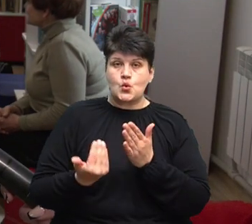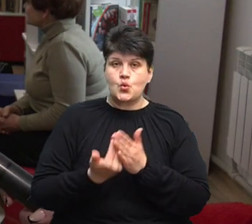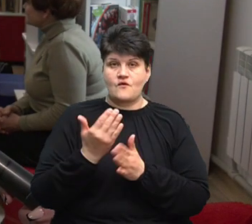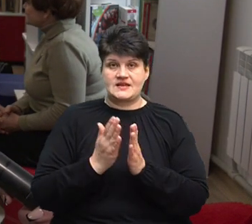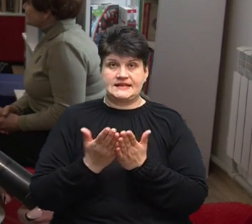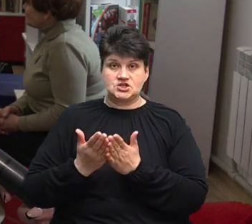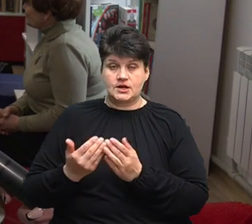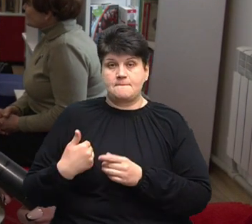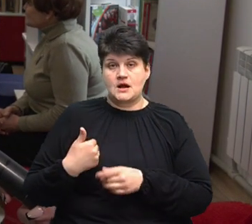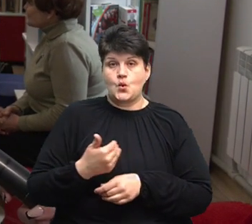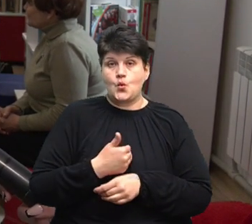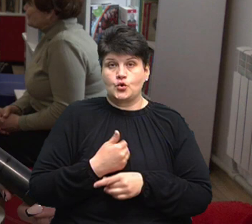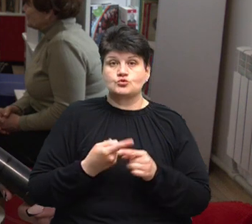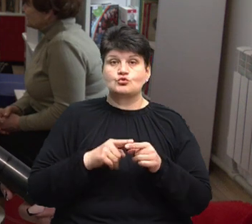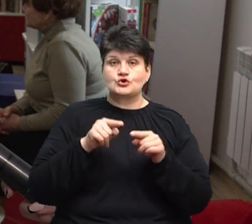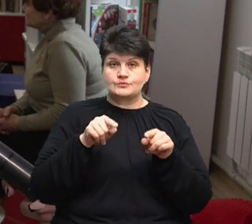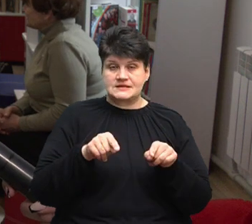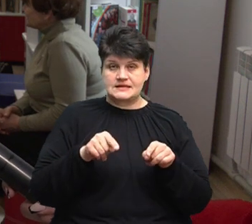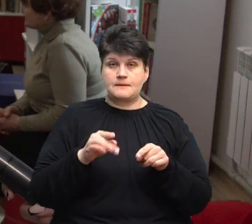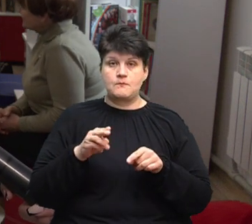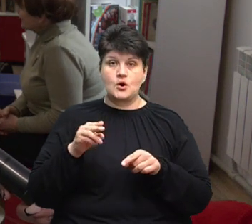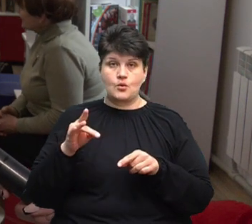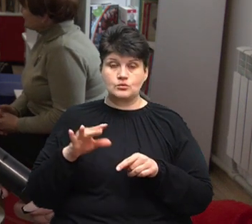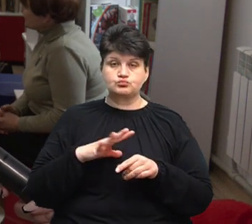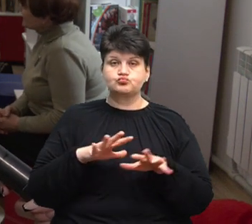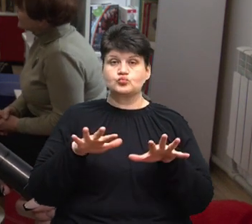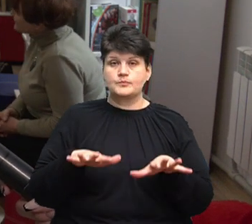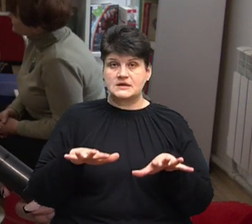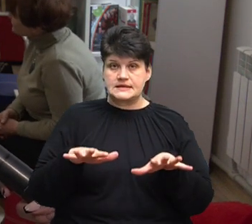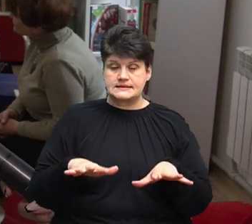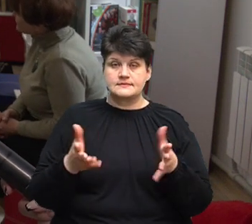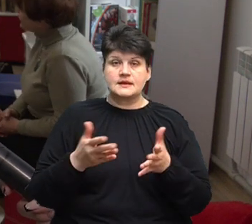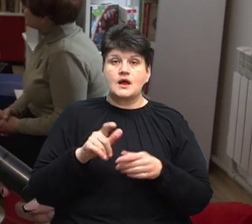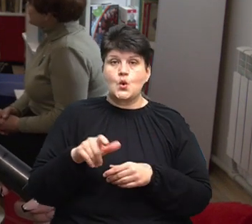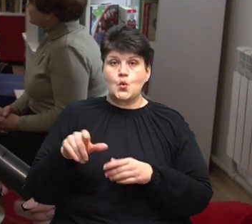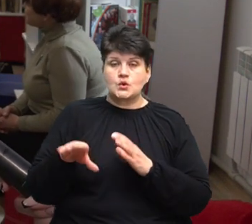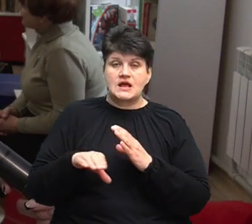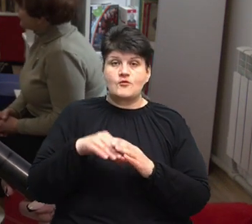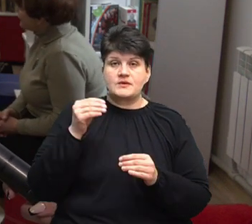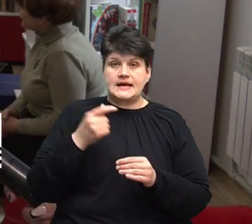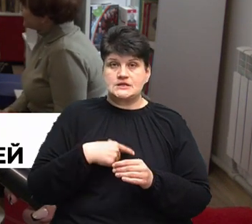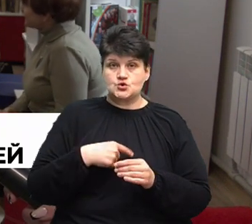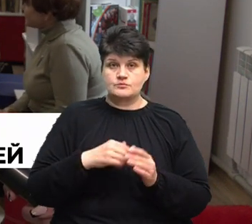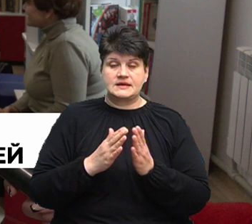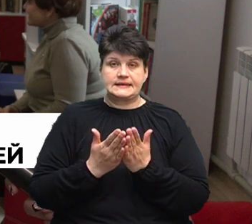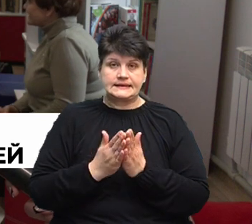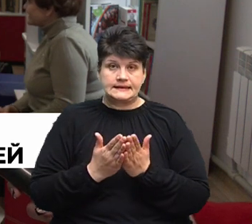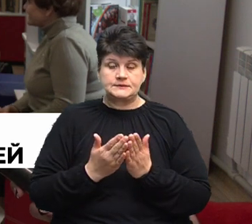хочемо, щоб цей простір був не тільки місцем, де люди вибирають для себе книги, беруть додому